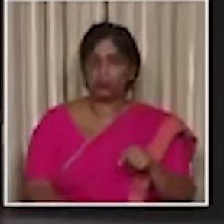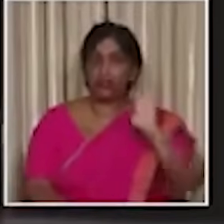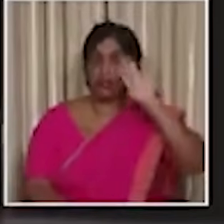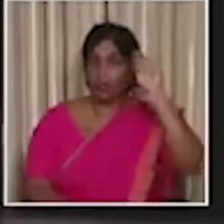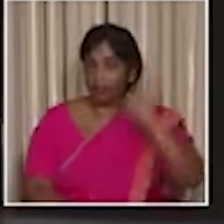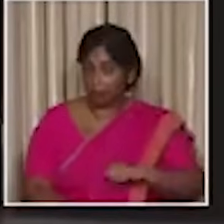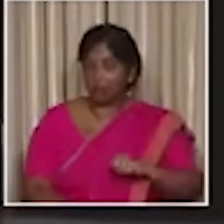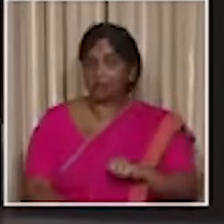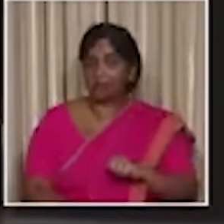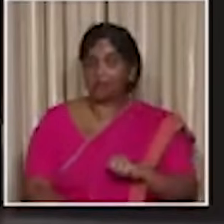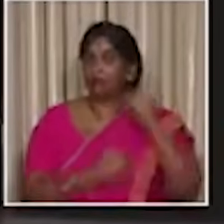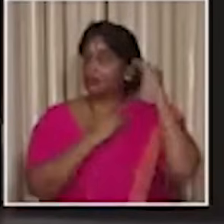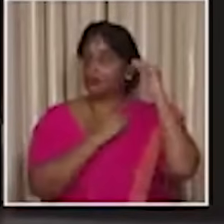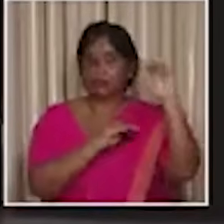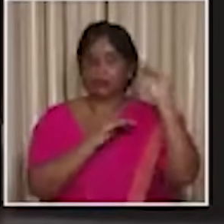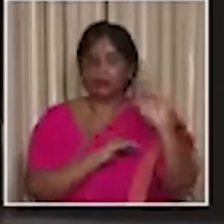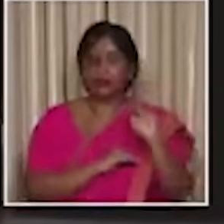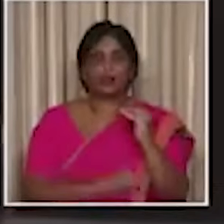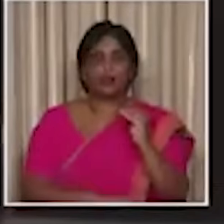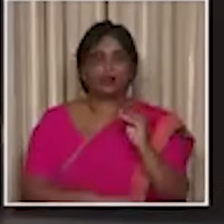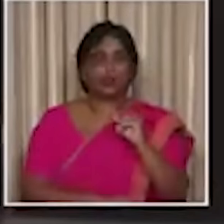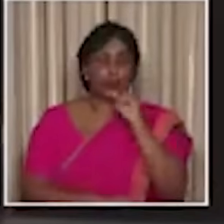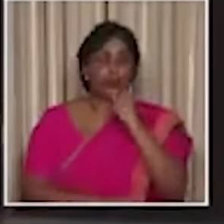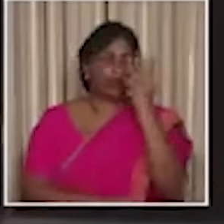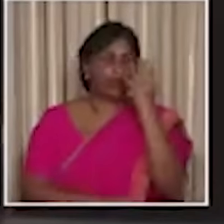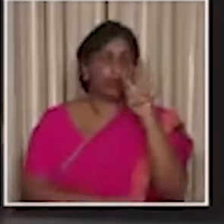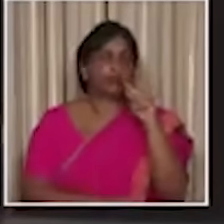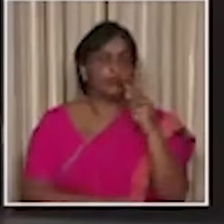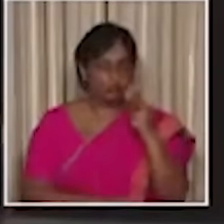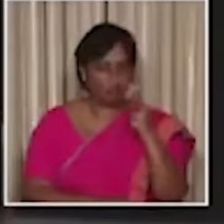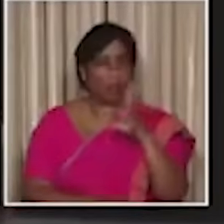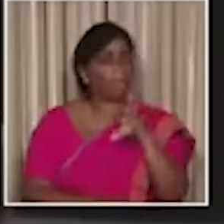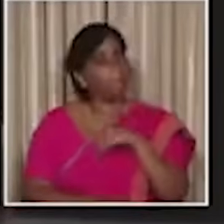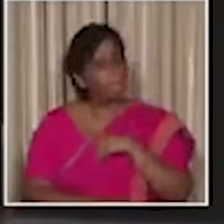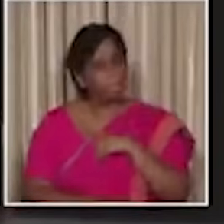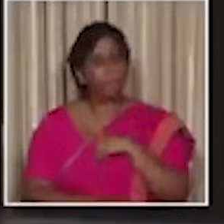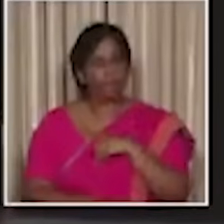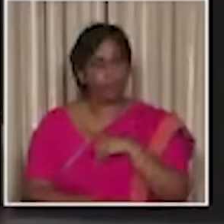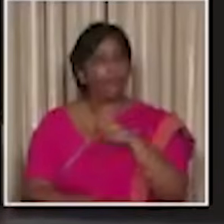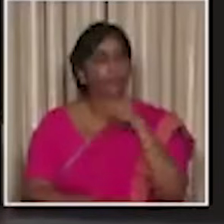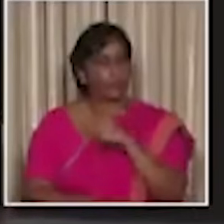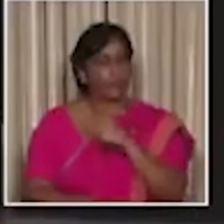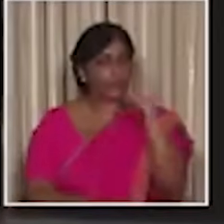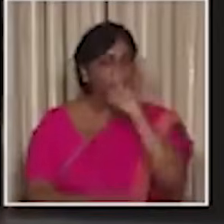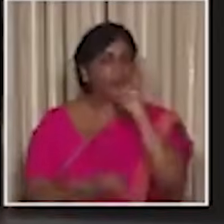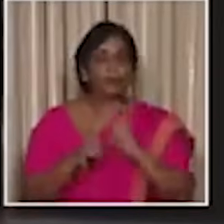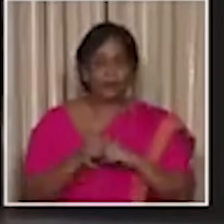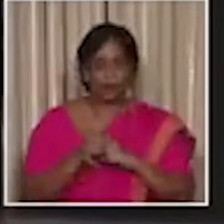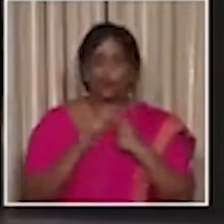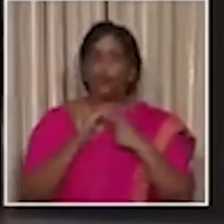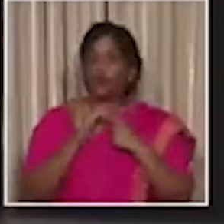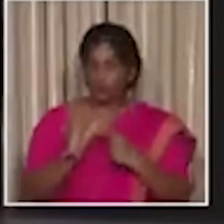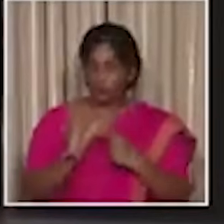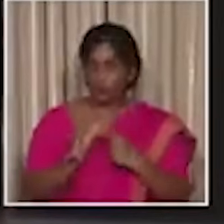40000ක් අපනයනය කළා 4200යි අපනයනය කළා තියෙන්නේ ඒක පිළිගන්න ඔබතුමා ඔබතුමාගේ පළවෙනි ප්‍රශ්නයට මම උත්තරේ